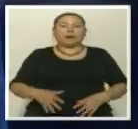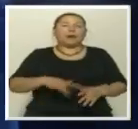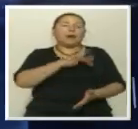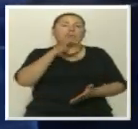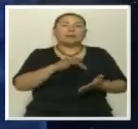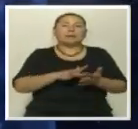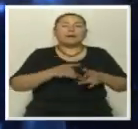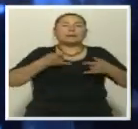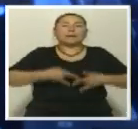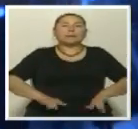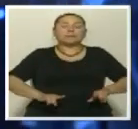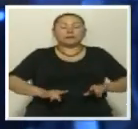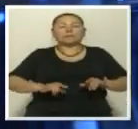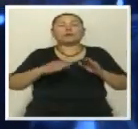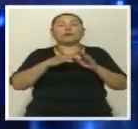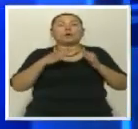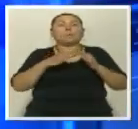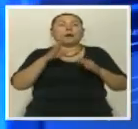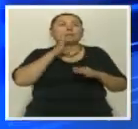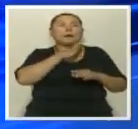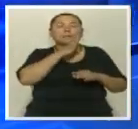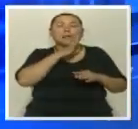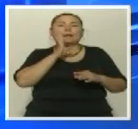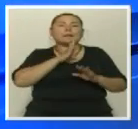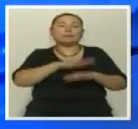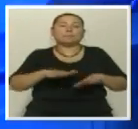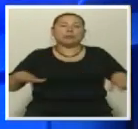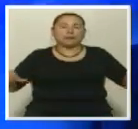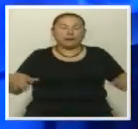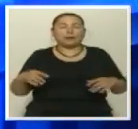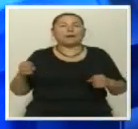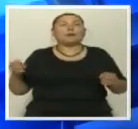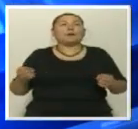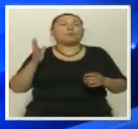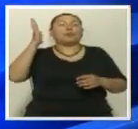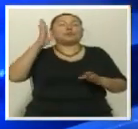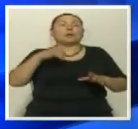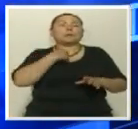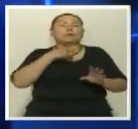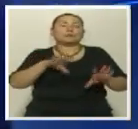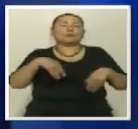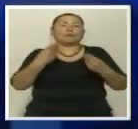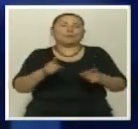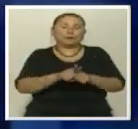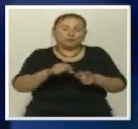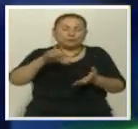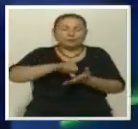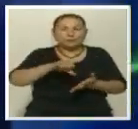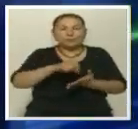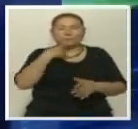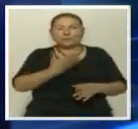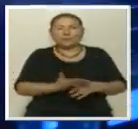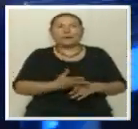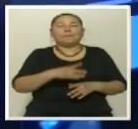Қалалық перинаталдық орталықта босанған және ана атанған әйелдер де балаларының жарқын болашағы үшін дауыс берді. Тарихи маңызды күнде аналар бауыр